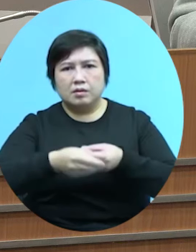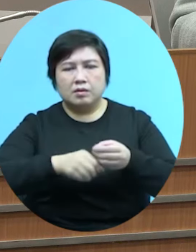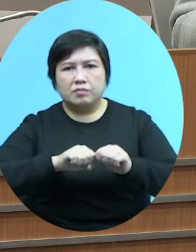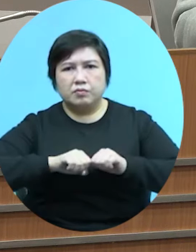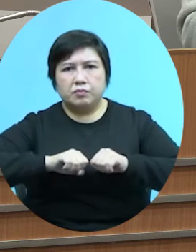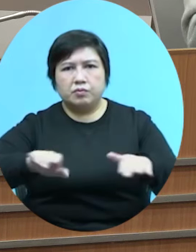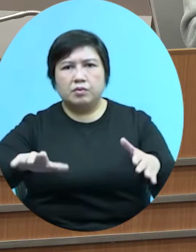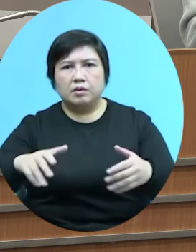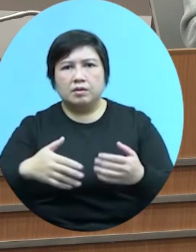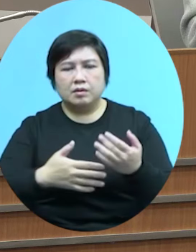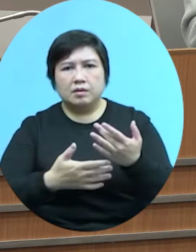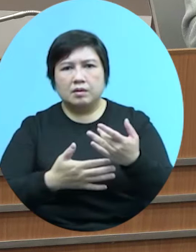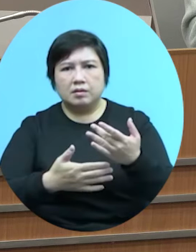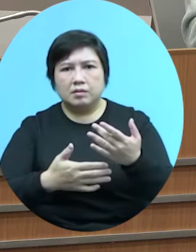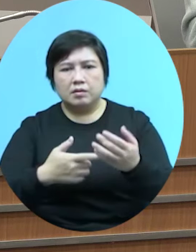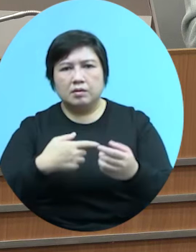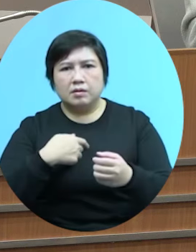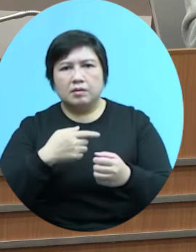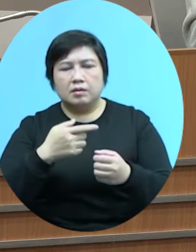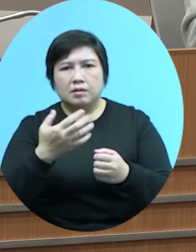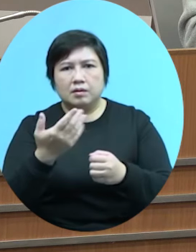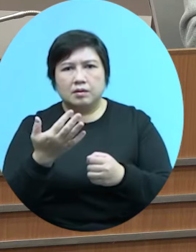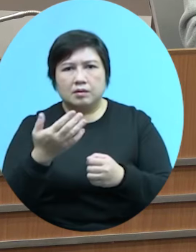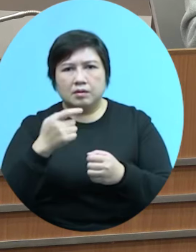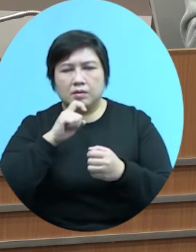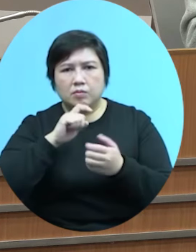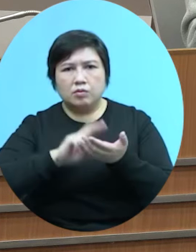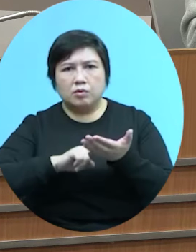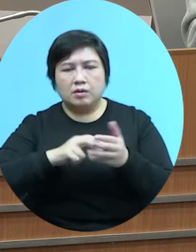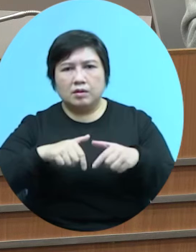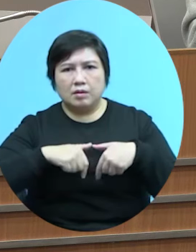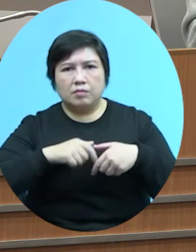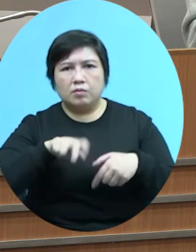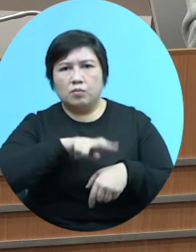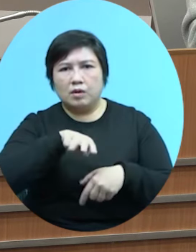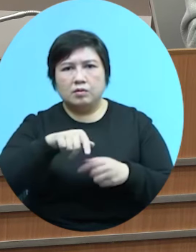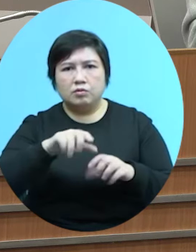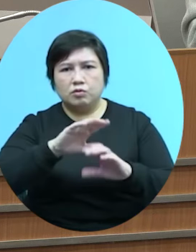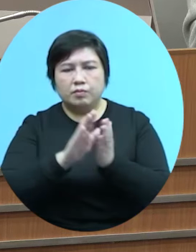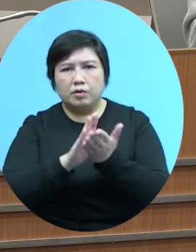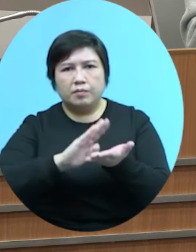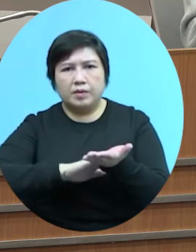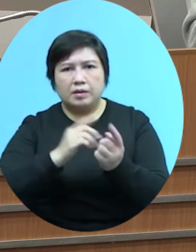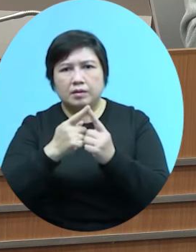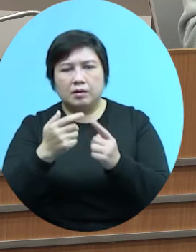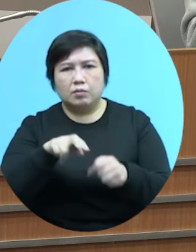擴散到一個什麼地步才有信心可以找到所有患者出來